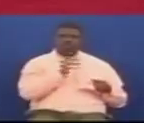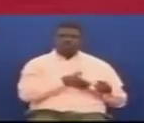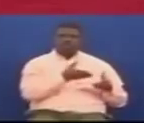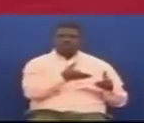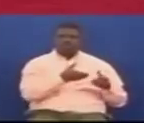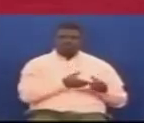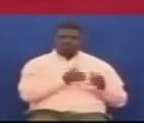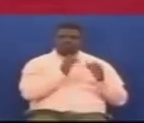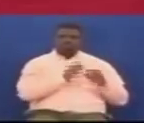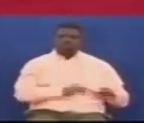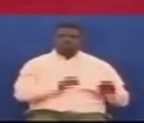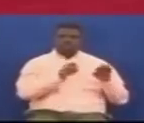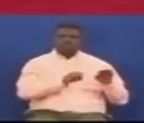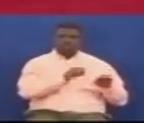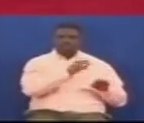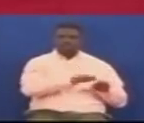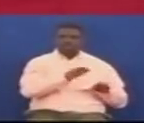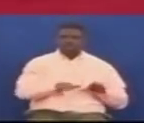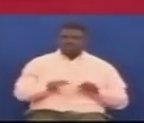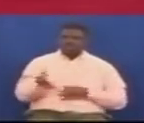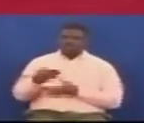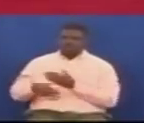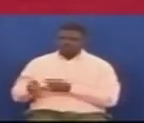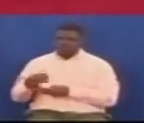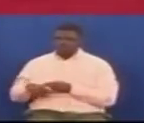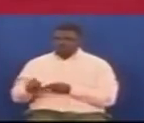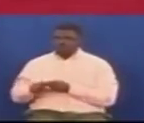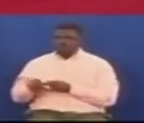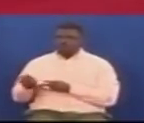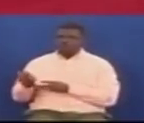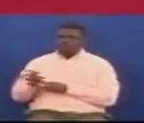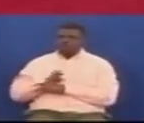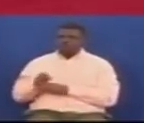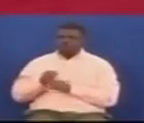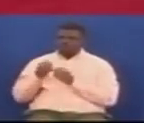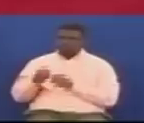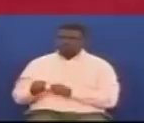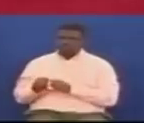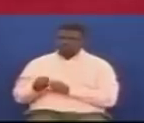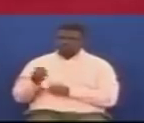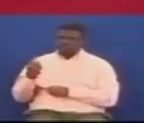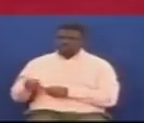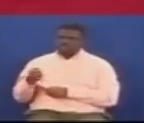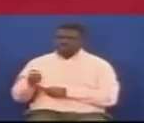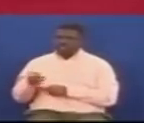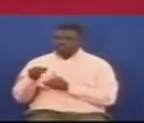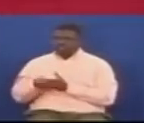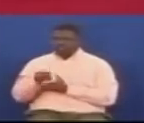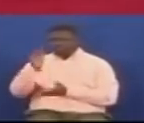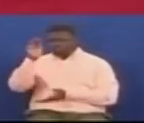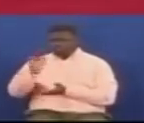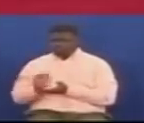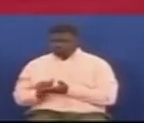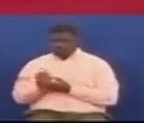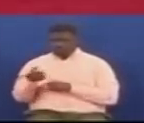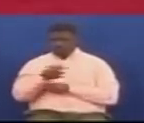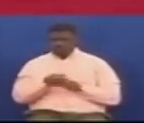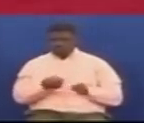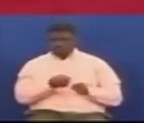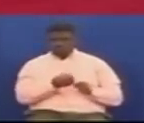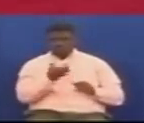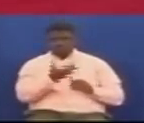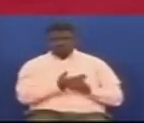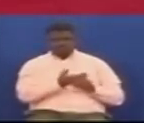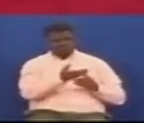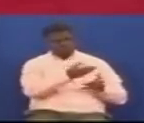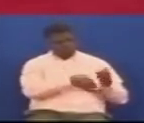kuboresha mazingira ya biashara, usimamizi thabiti wa sera ya fedha pamoja na kupungua kwa mikopo chechefu kwenye benki za